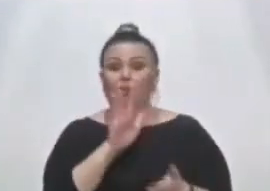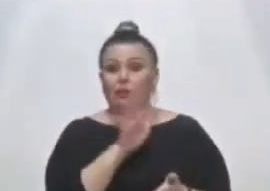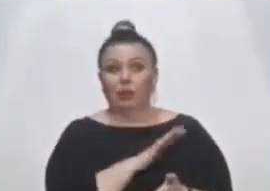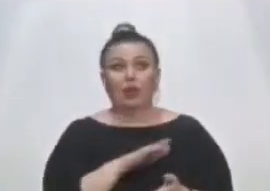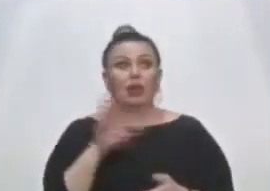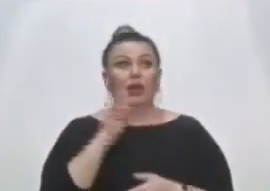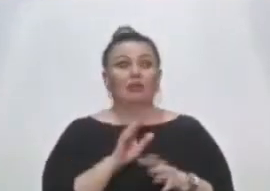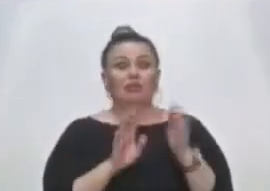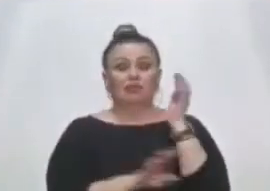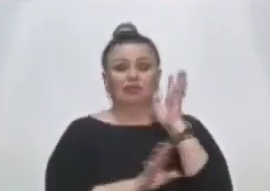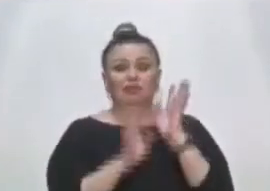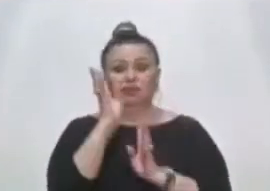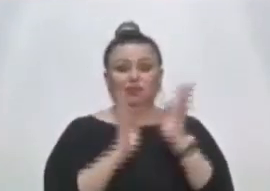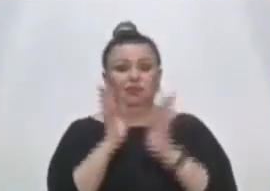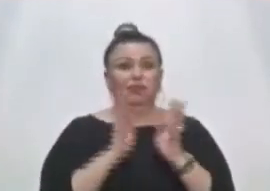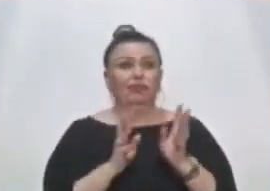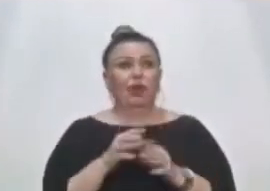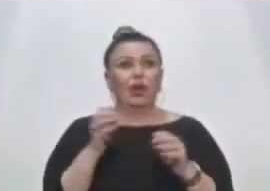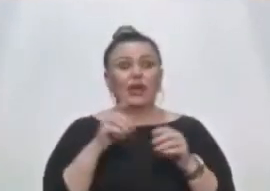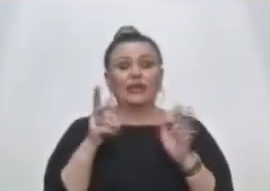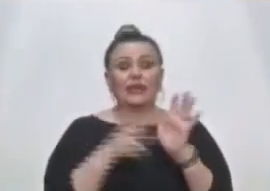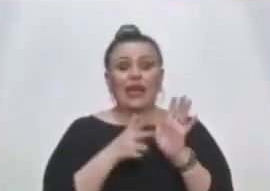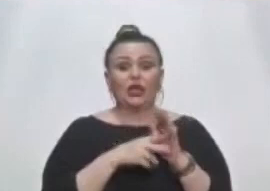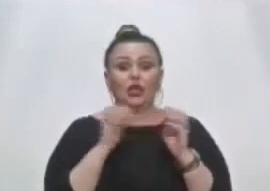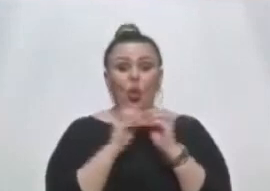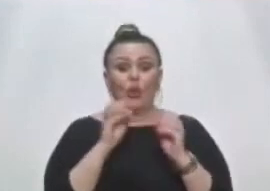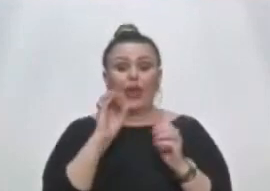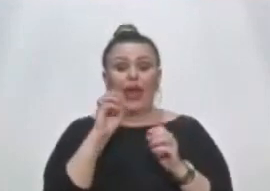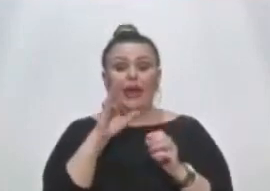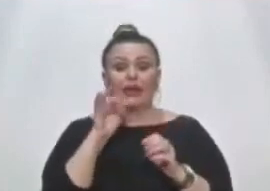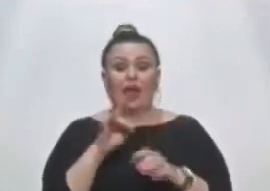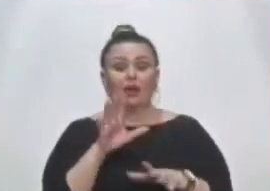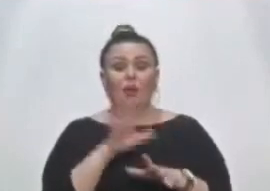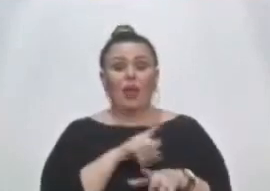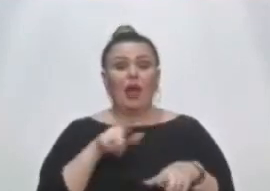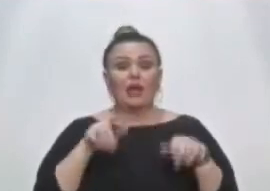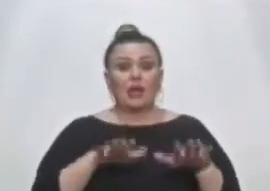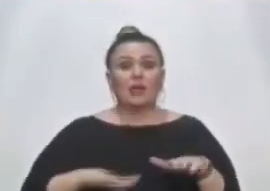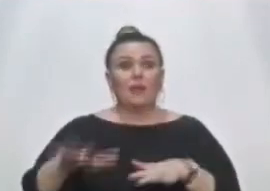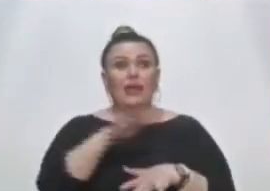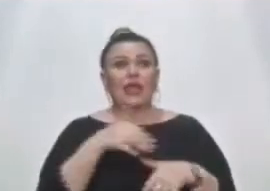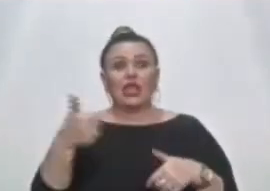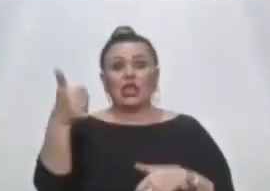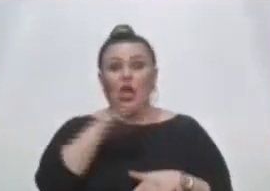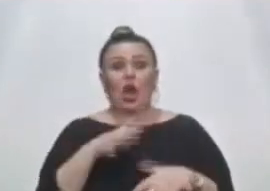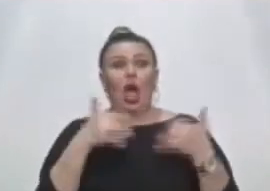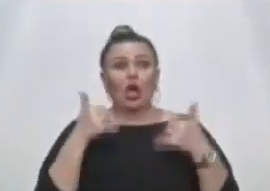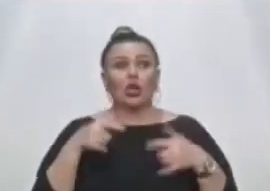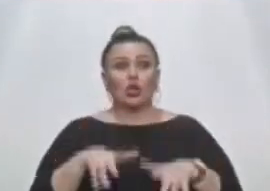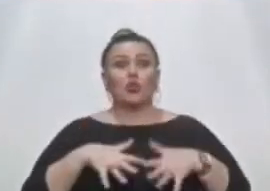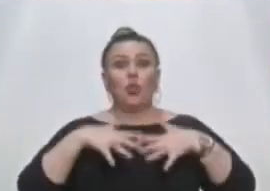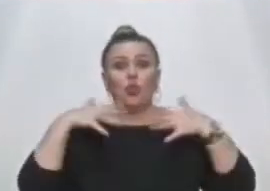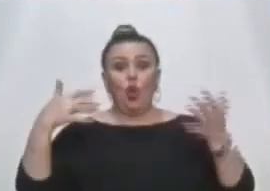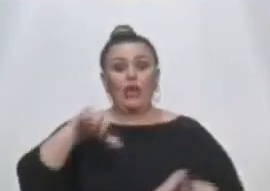tərəflərimiz, qamışlıqlar, 8-10 hektar ərazi burada istifadəyə yararsız olubdu da. İndi burada böyük